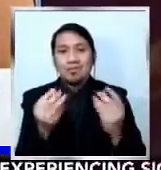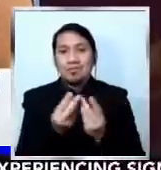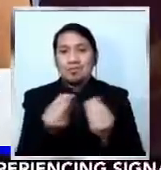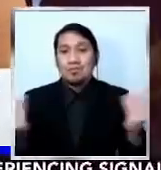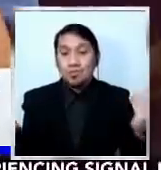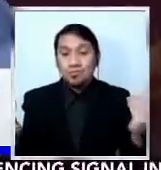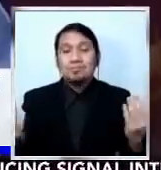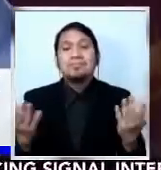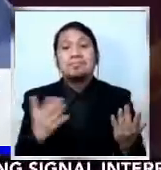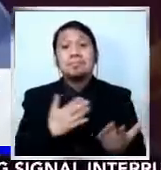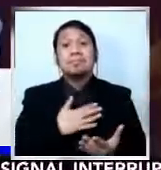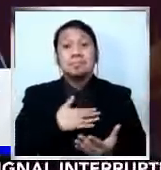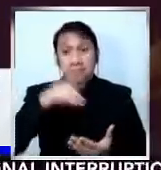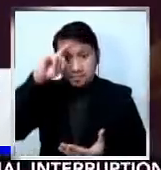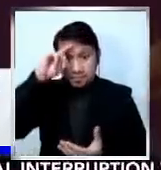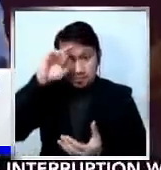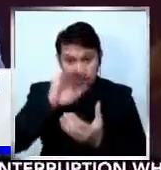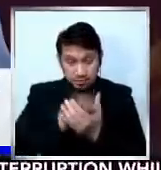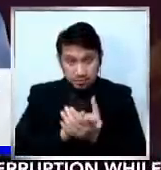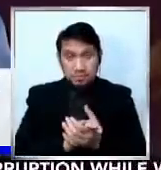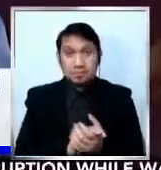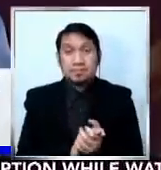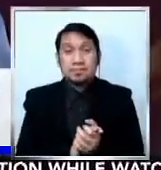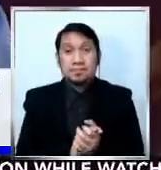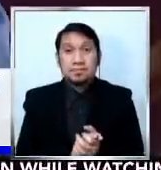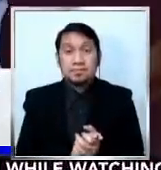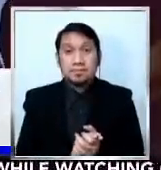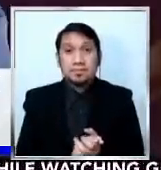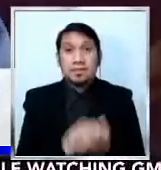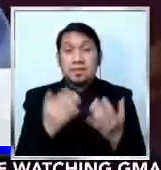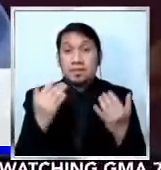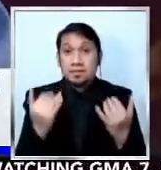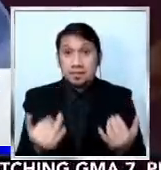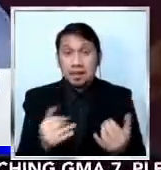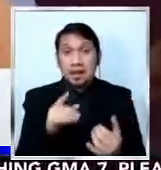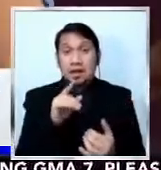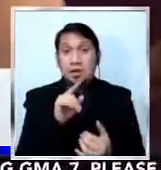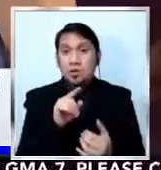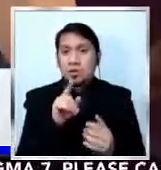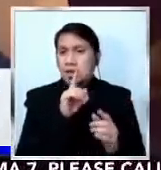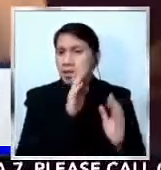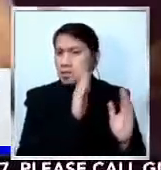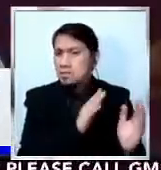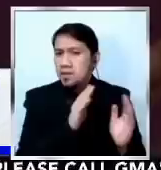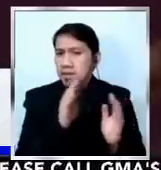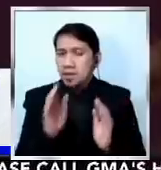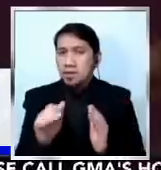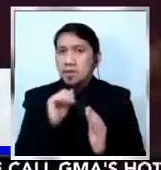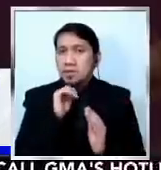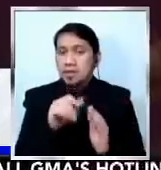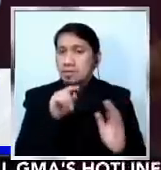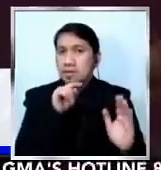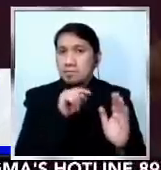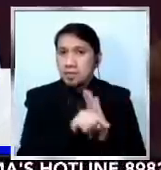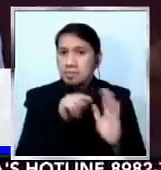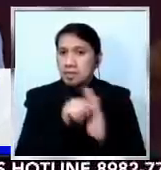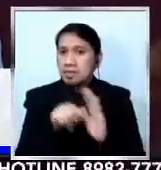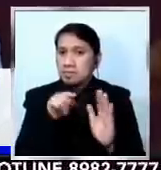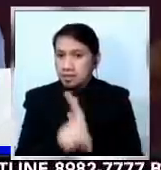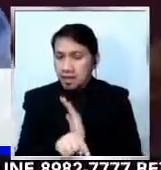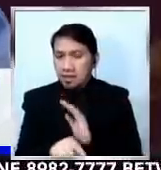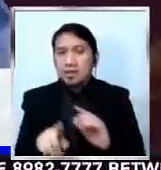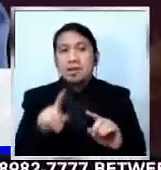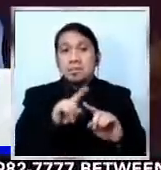paniniwala ko, pag DDB yung umupo na chair, ang plano niya hindi lang patay. Ang plano